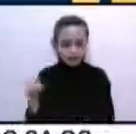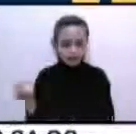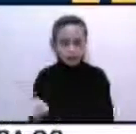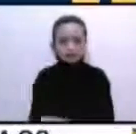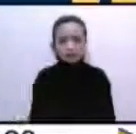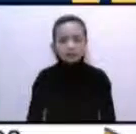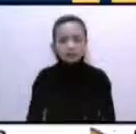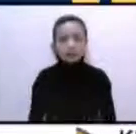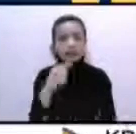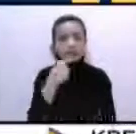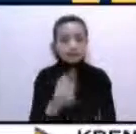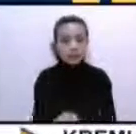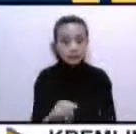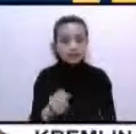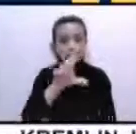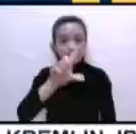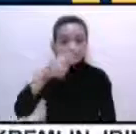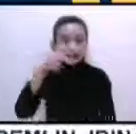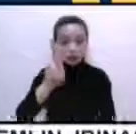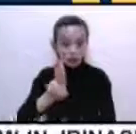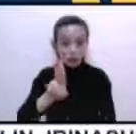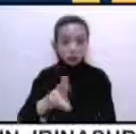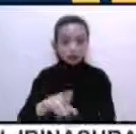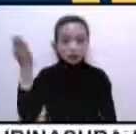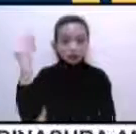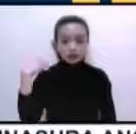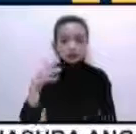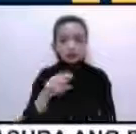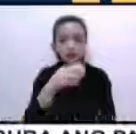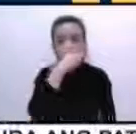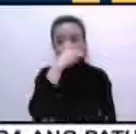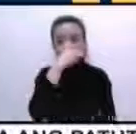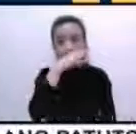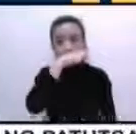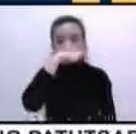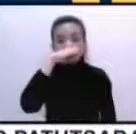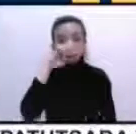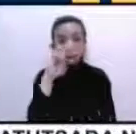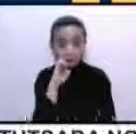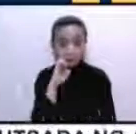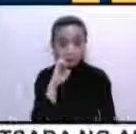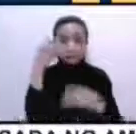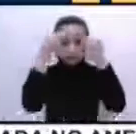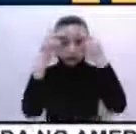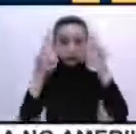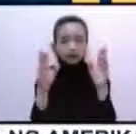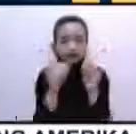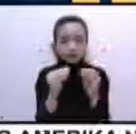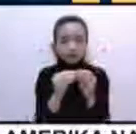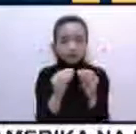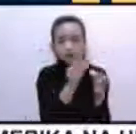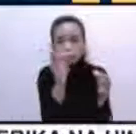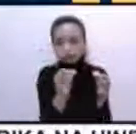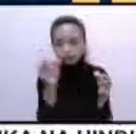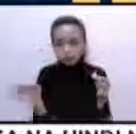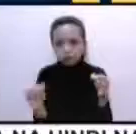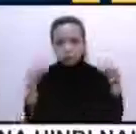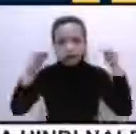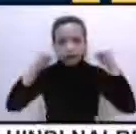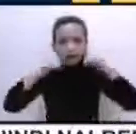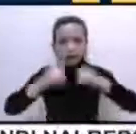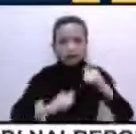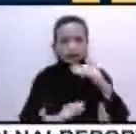Sabi ng LGU, sa ilalim din ni dating Mayor Erap Estrada ay pinalawig pa ang kasunduan hanggang sa March ng